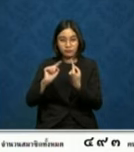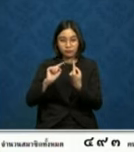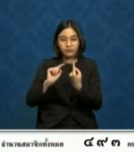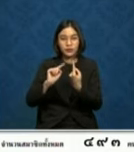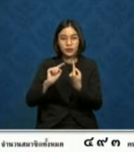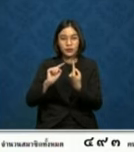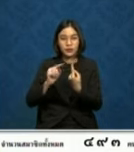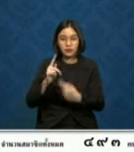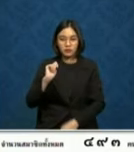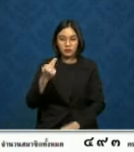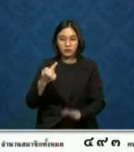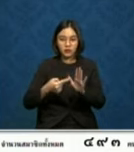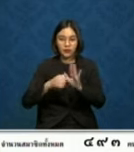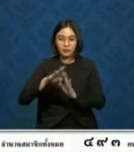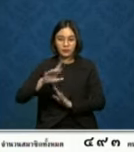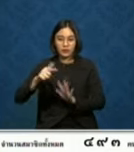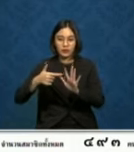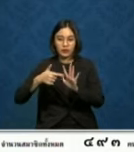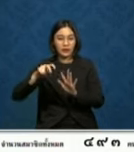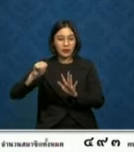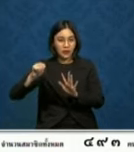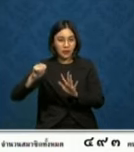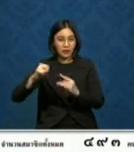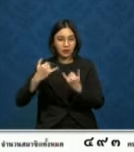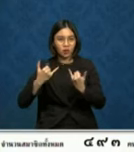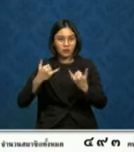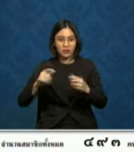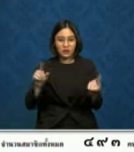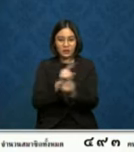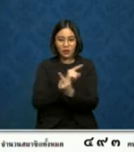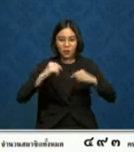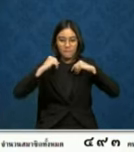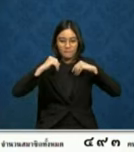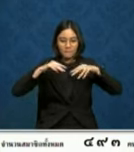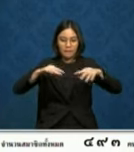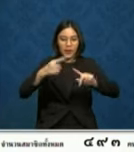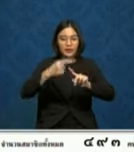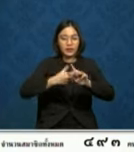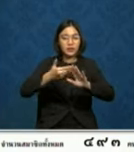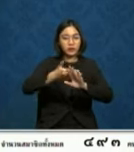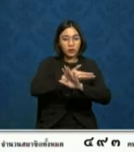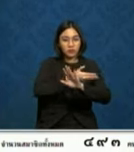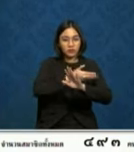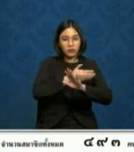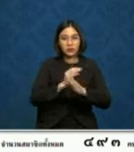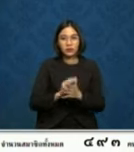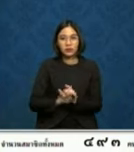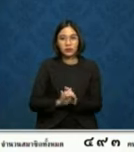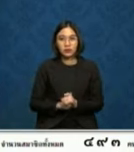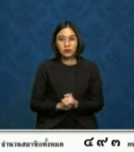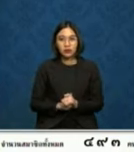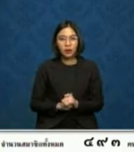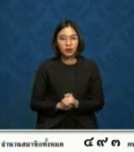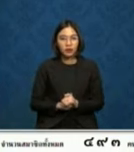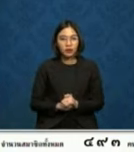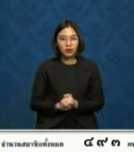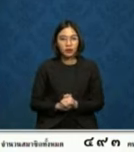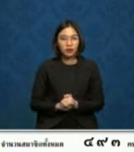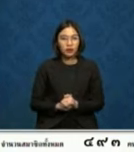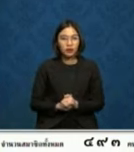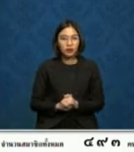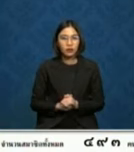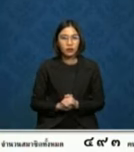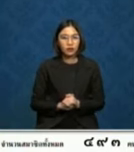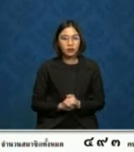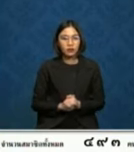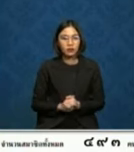แห่งชาติทับลานครับที่เป็นเ่ากระแสสังคมในช่วงไม่กี่เดือนที่ผ่านมาขอสไลด์ต่อไปนะครับนี่